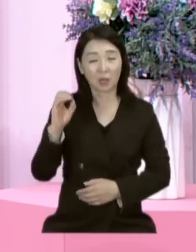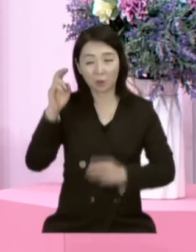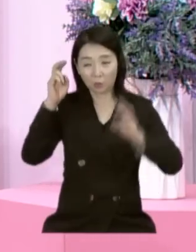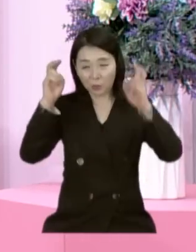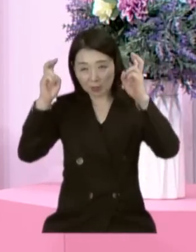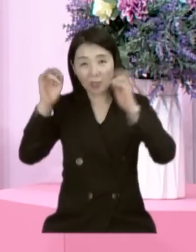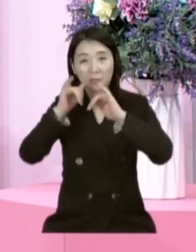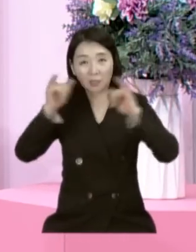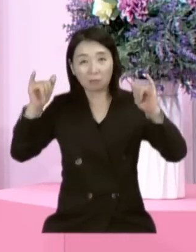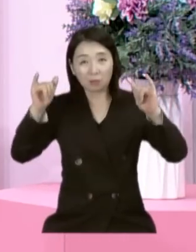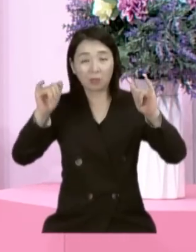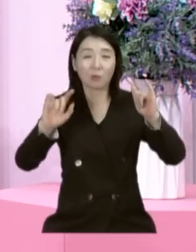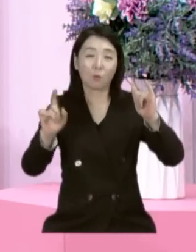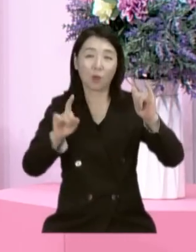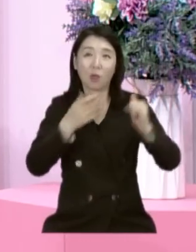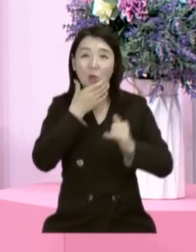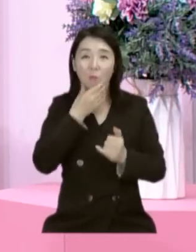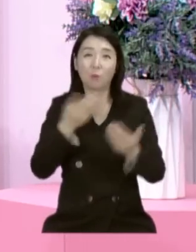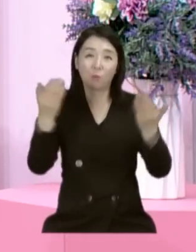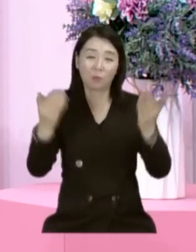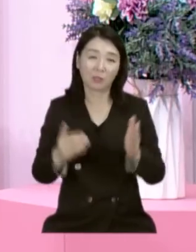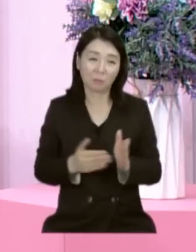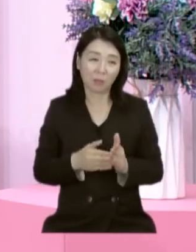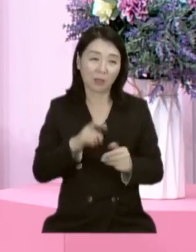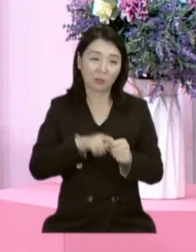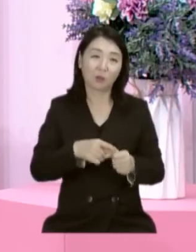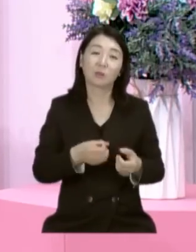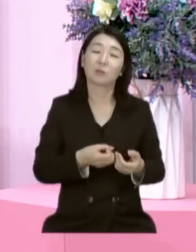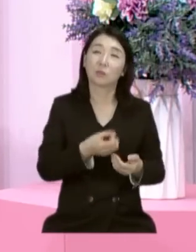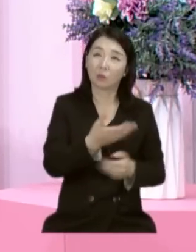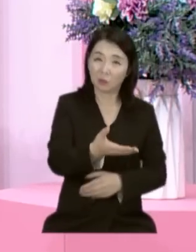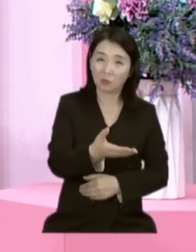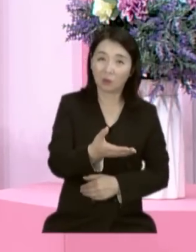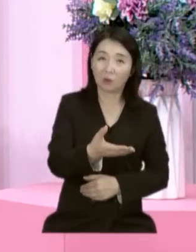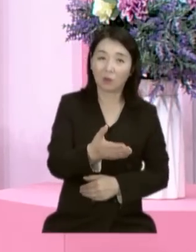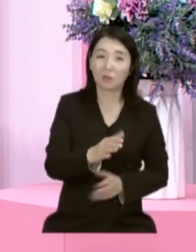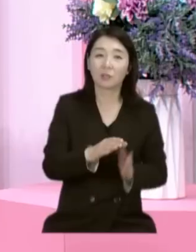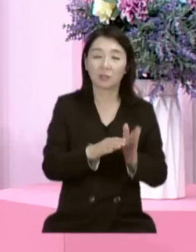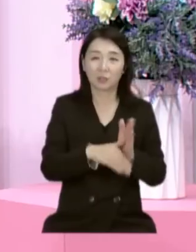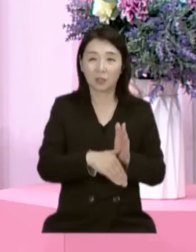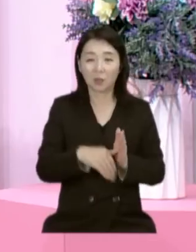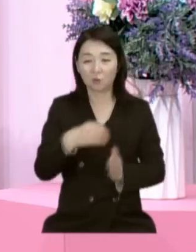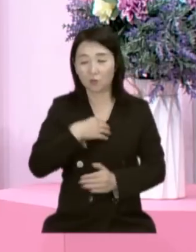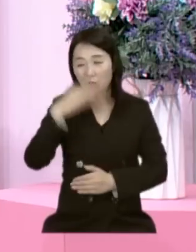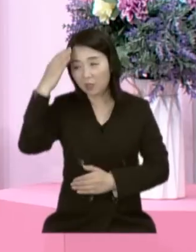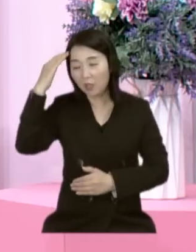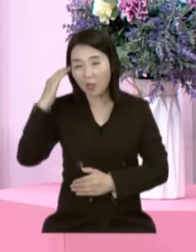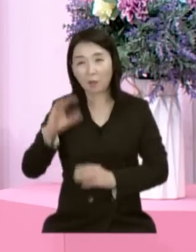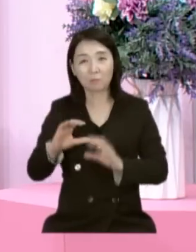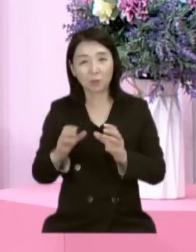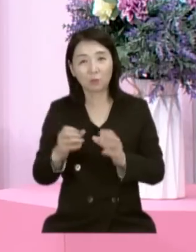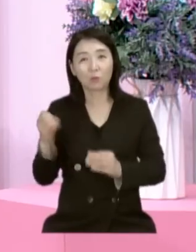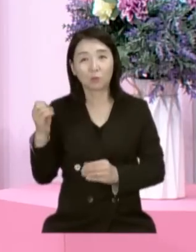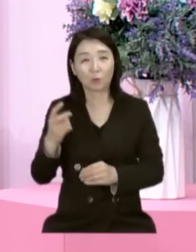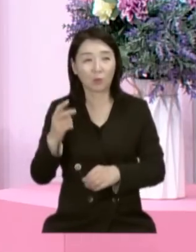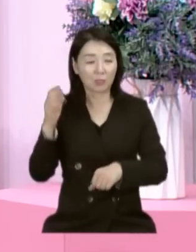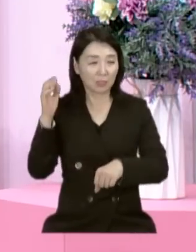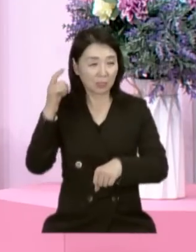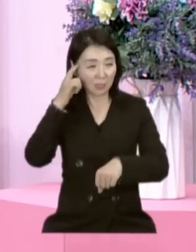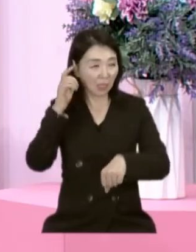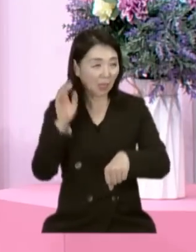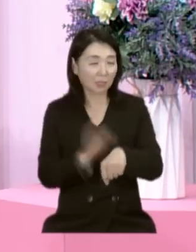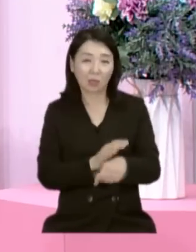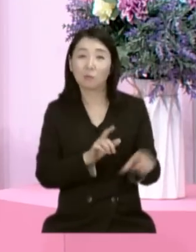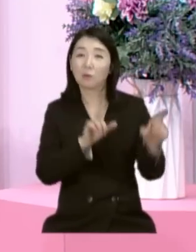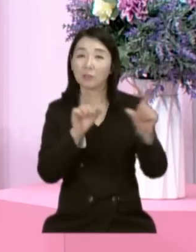기업인들이 이 받은 복, 이 떡을 던져서 그 위기의 대한민국 또 이 잘못